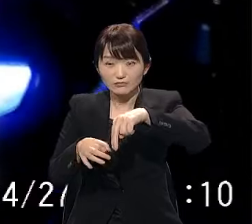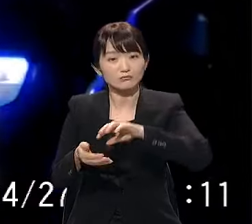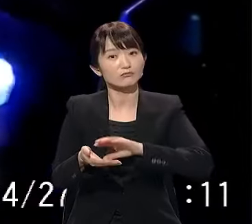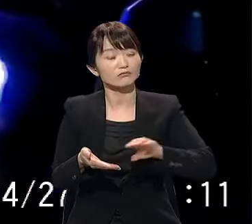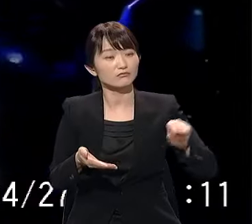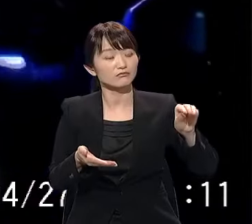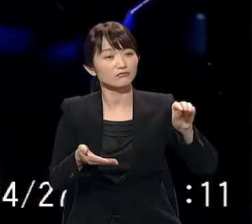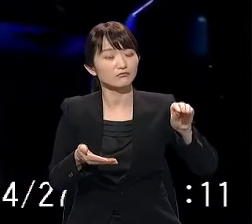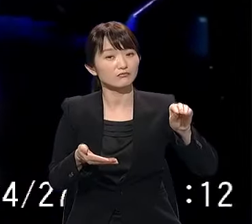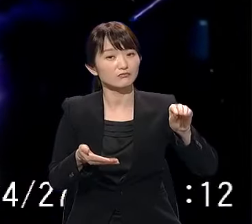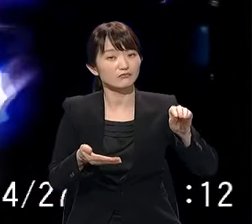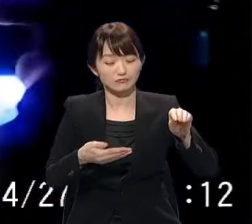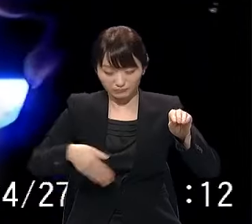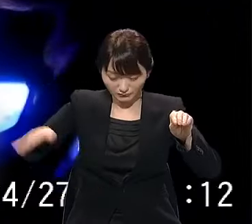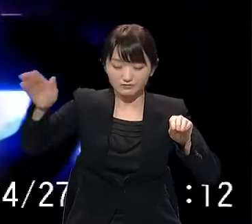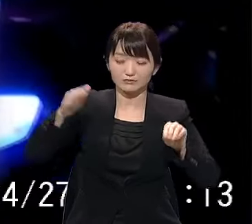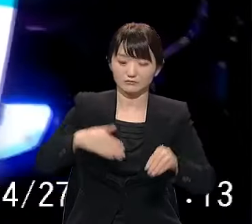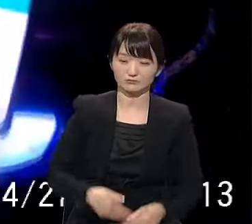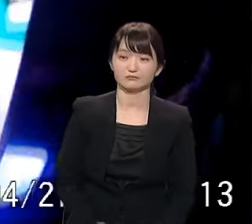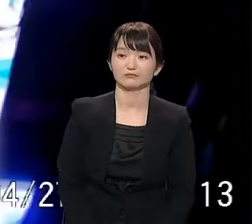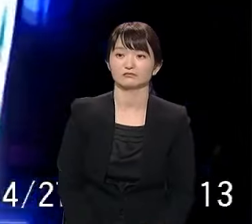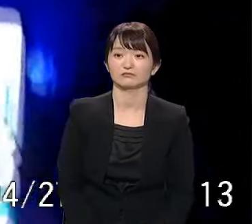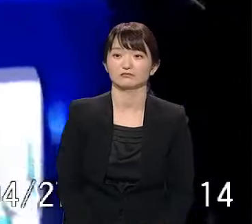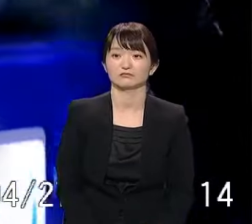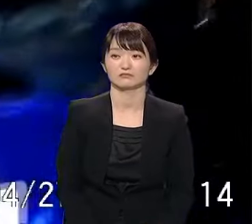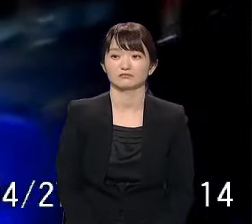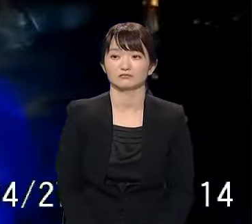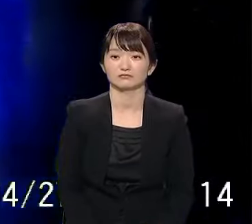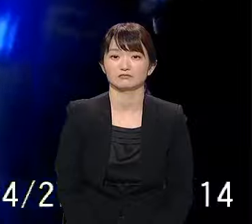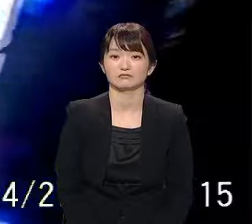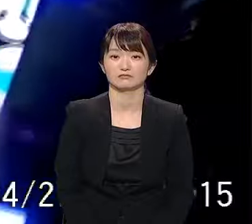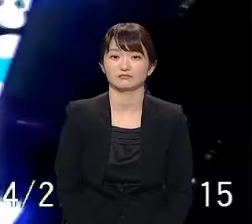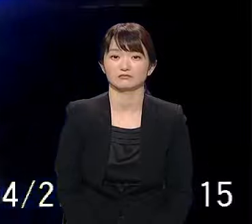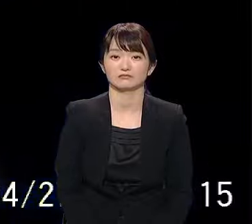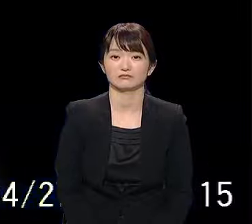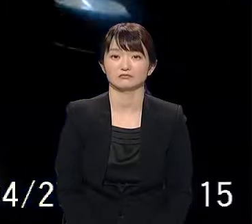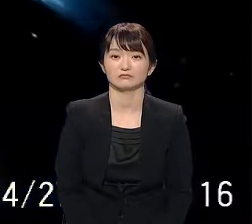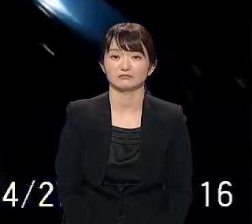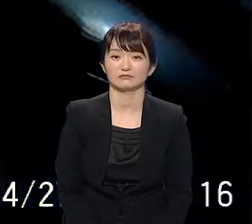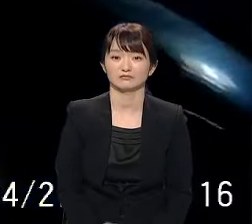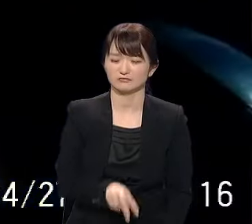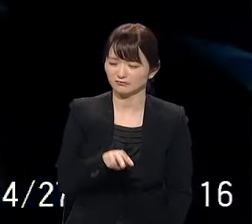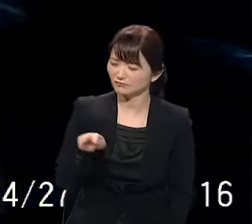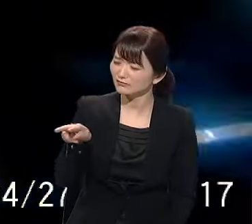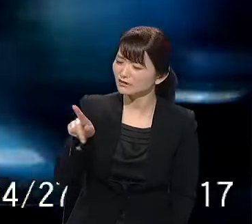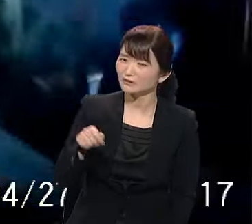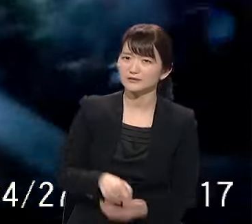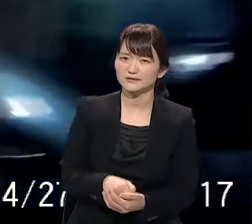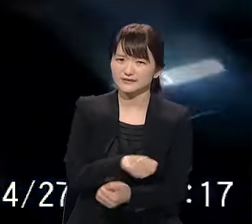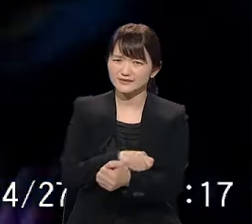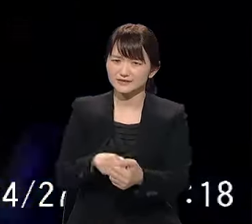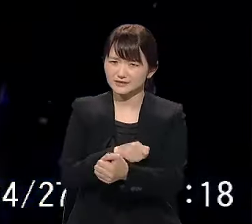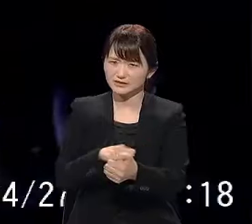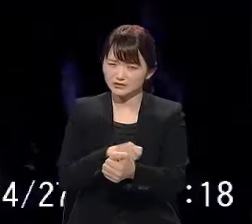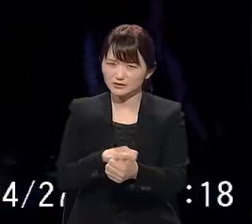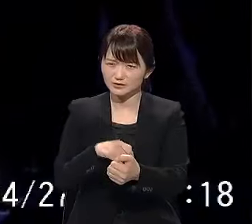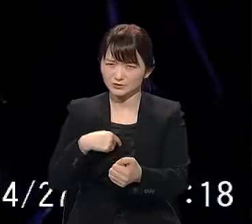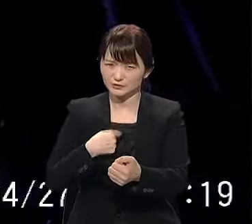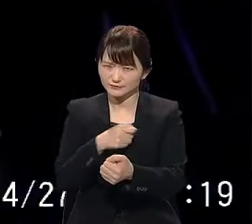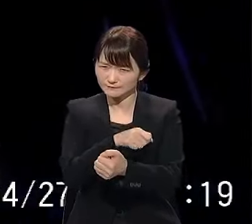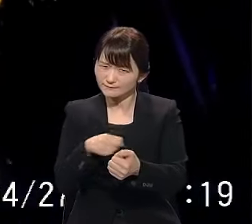야, 그러더니 아 그냥 가세요 하면서 막 길을 내어주죠. 자, 박 변호사님, 네. 딱 봐도 자해공갈단의 냄새가